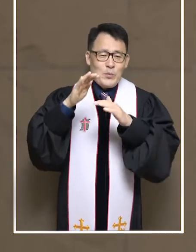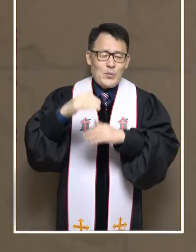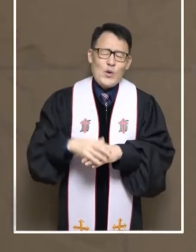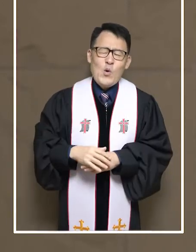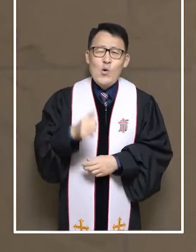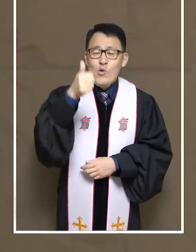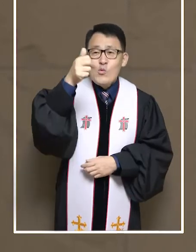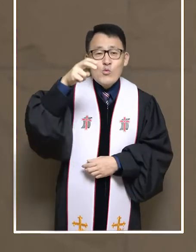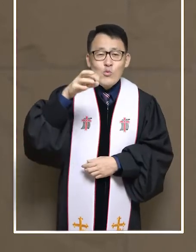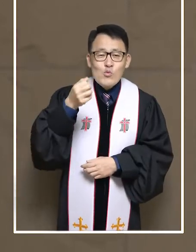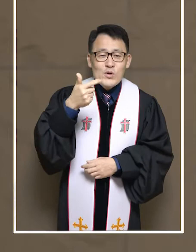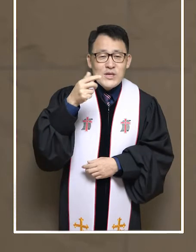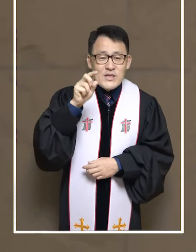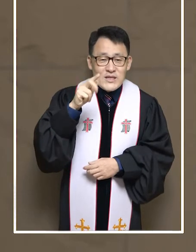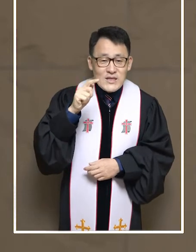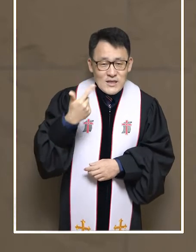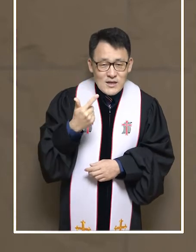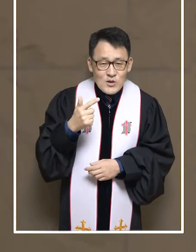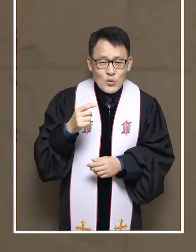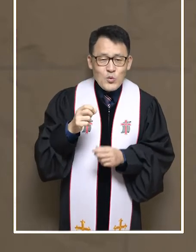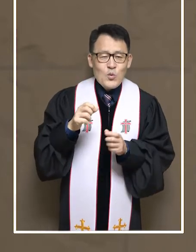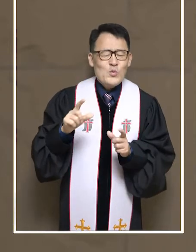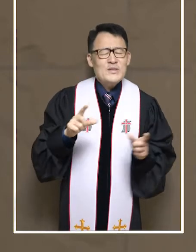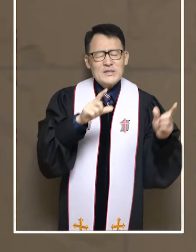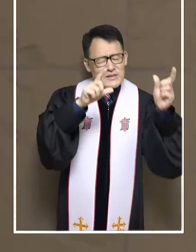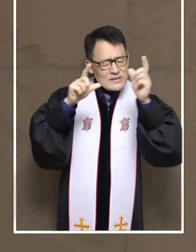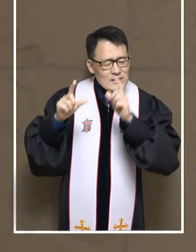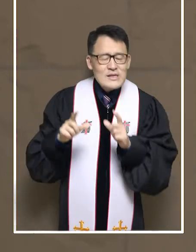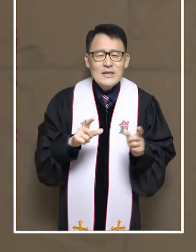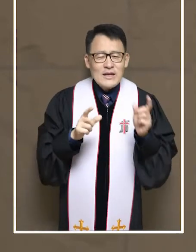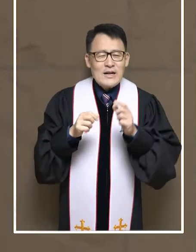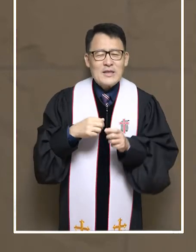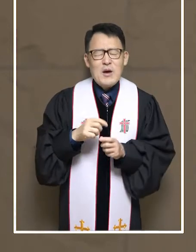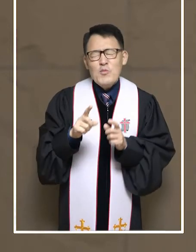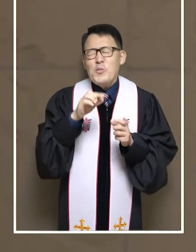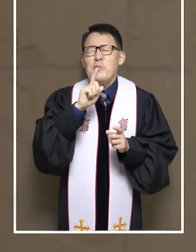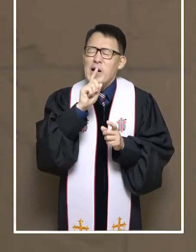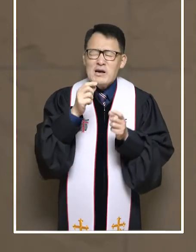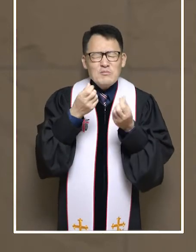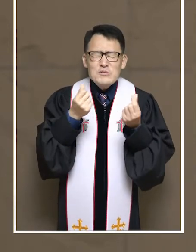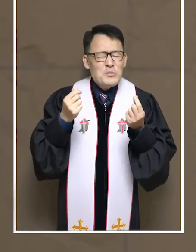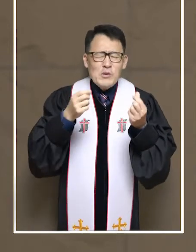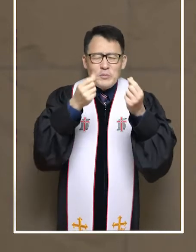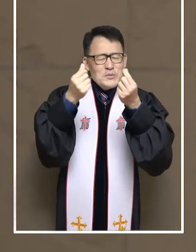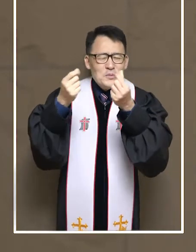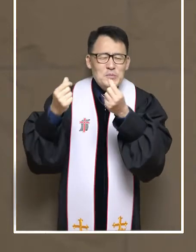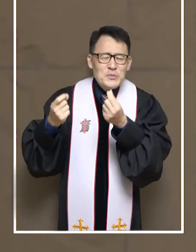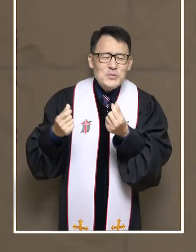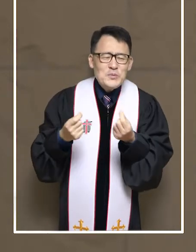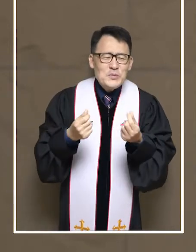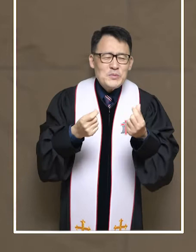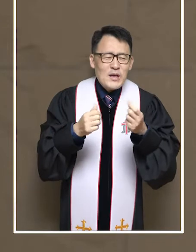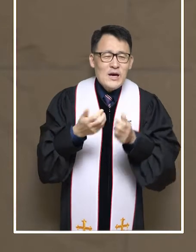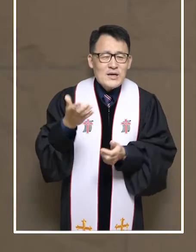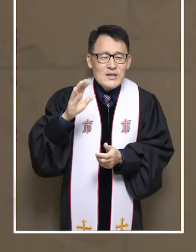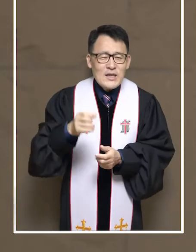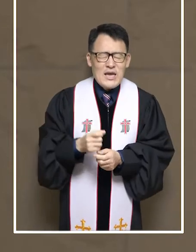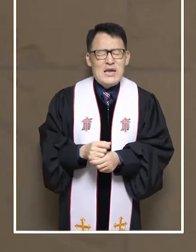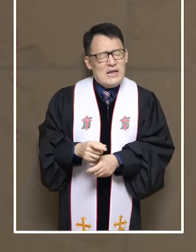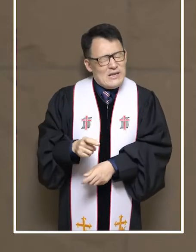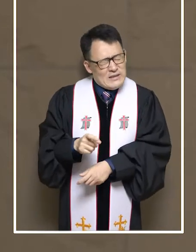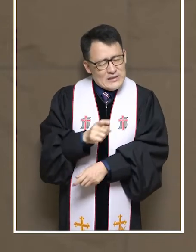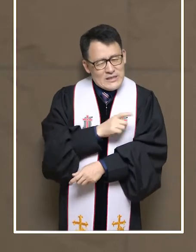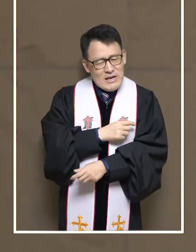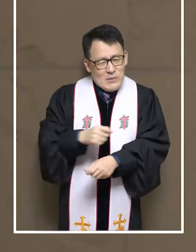일도 많았다, 흉년도 많이 겪었다, 뭐 그런 삶을 사셨다는 비슷한 얘기예요.